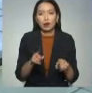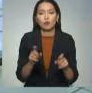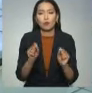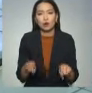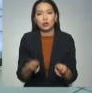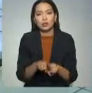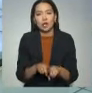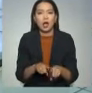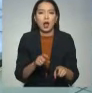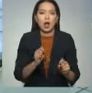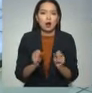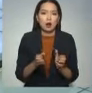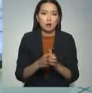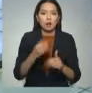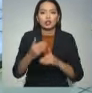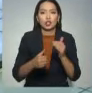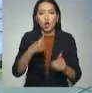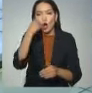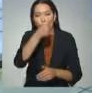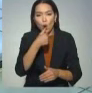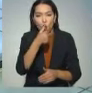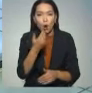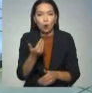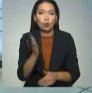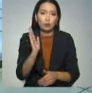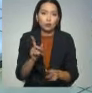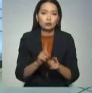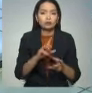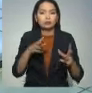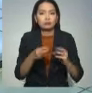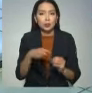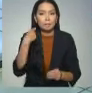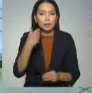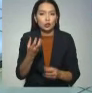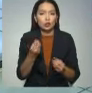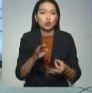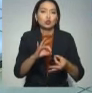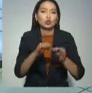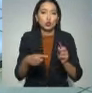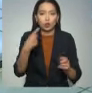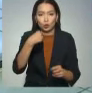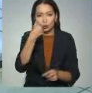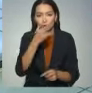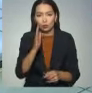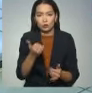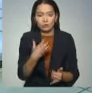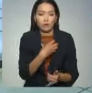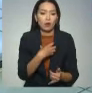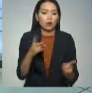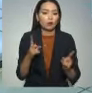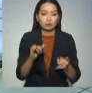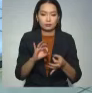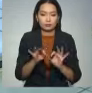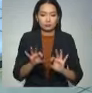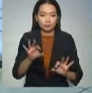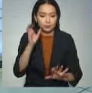такой командой шагать в следующий год. А будет он, по прогнозу президента, еще сложнее текущего. Яна Гладкова о самых важных заявлениях